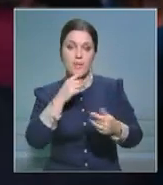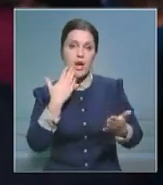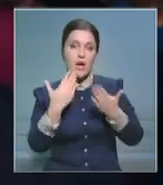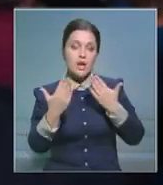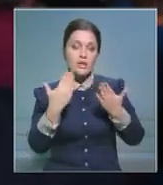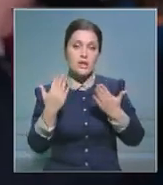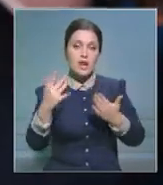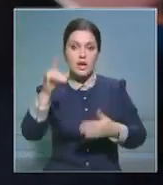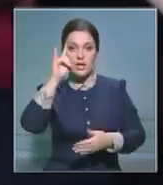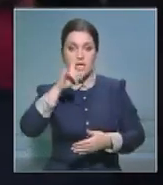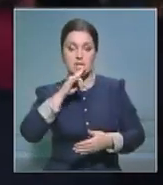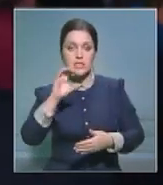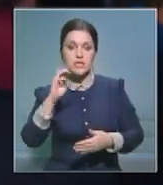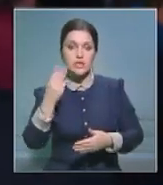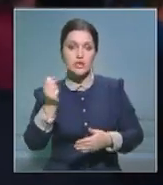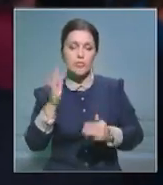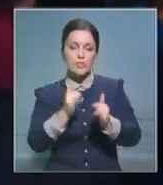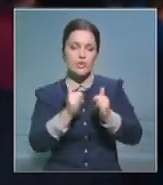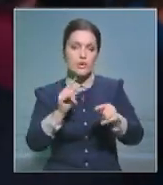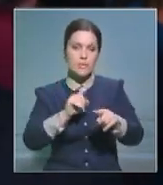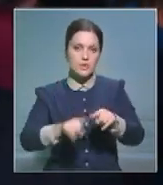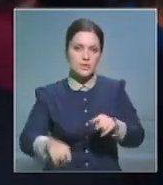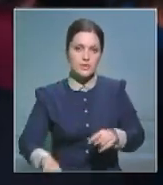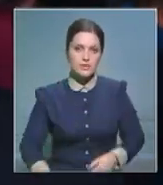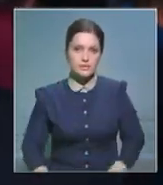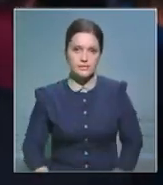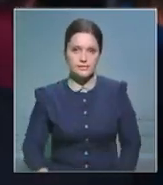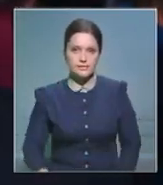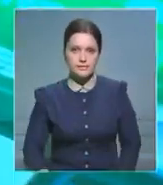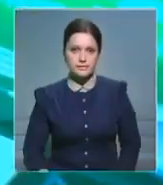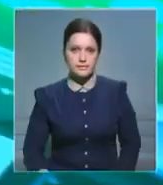начнут развиваться с еще большими темпами.